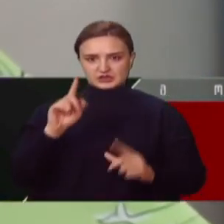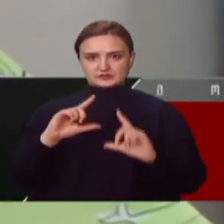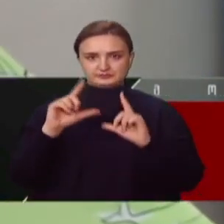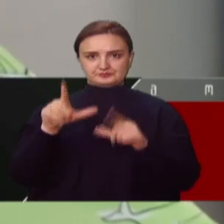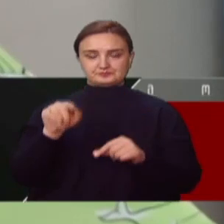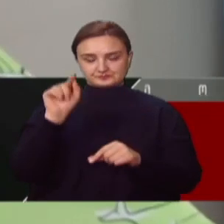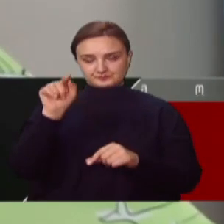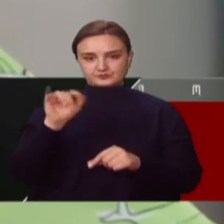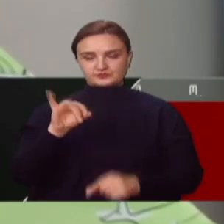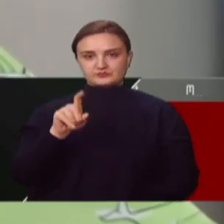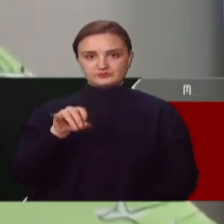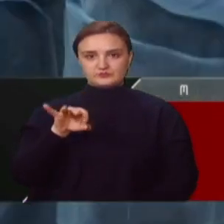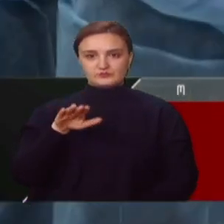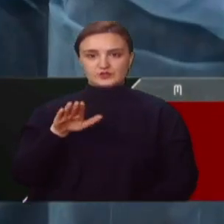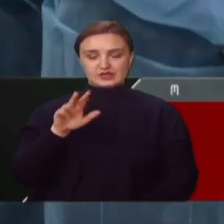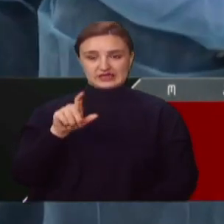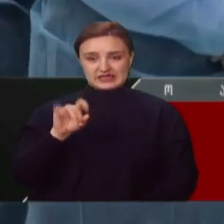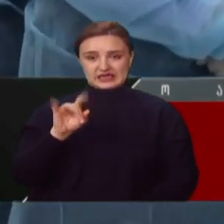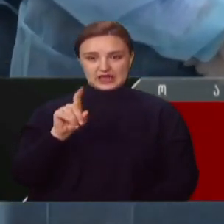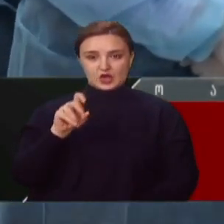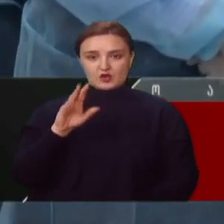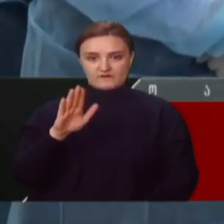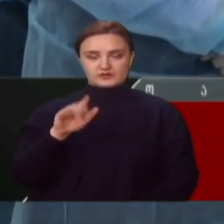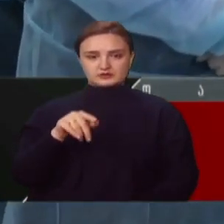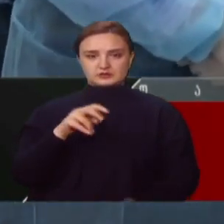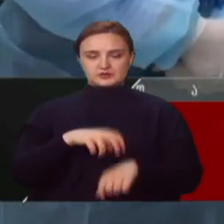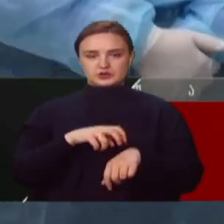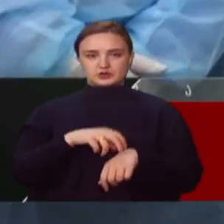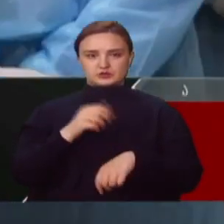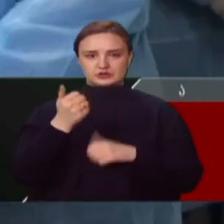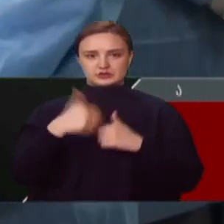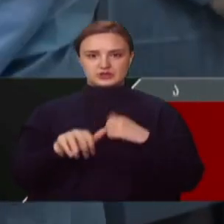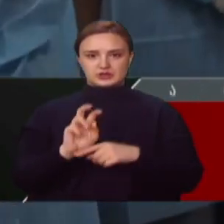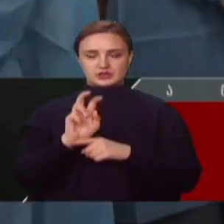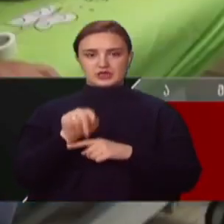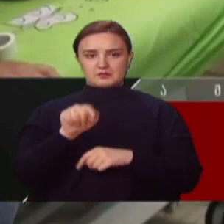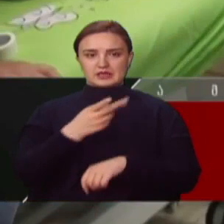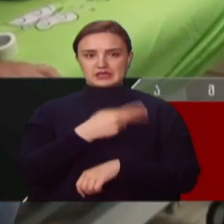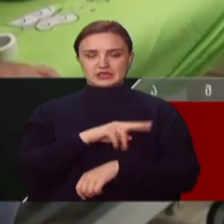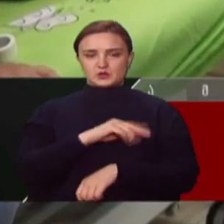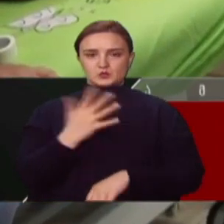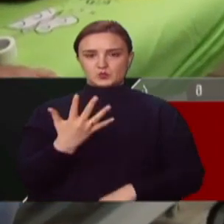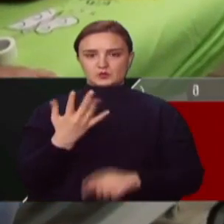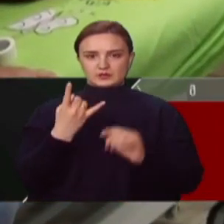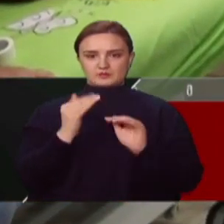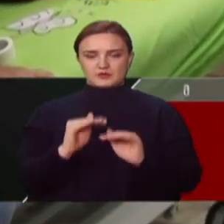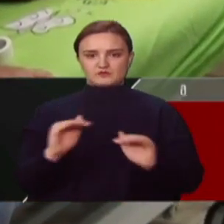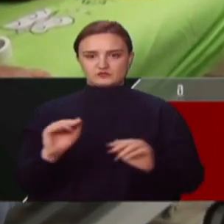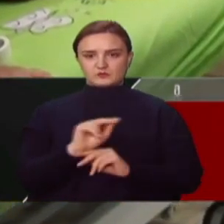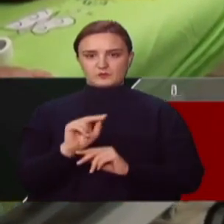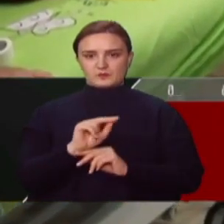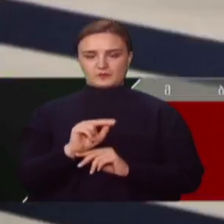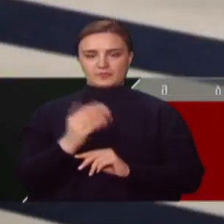და იხილოვის სამედიცინო ცენტრს ეწვივნენ. სახელმწიფო პროგრამის ფარგლებში ამ კლინიკაში 5 ბავშვი მკურნალობს.